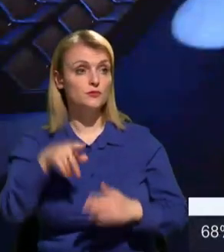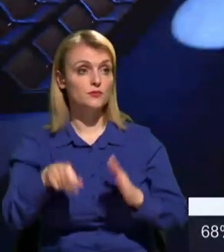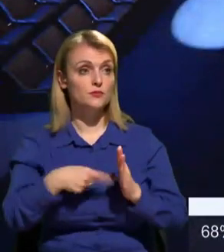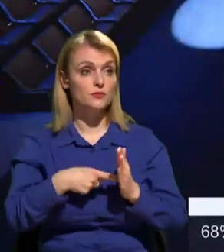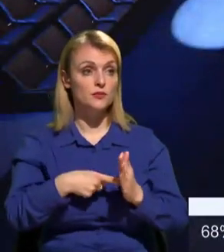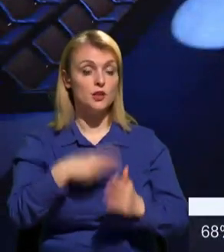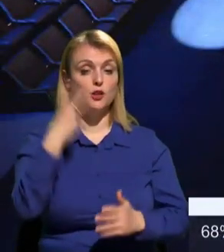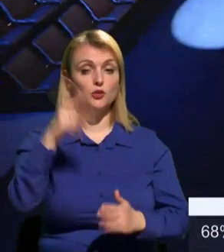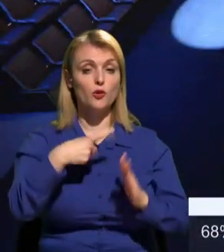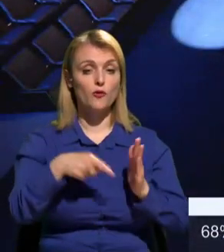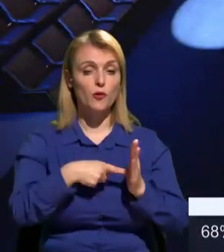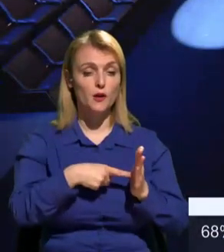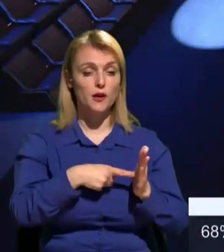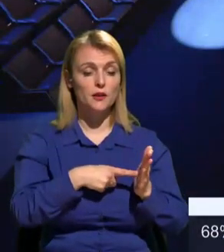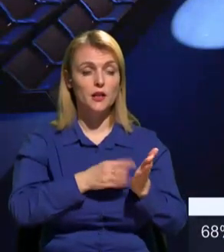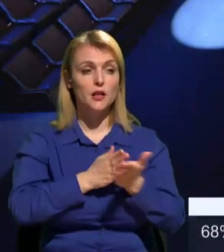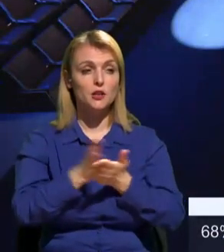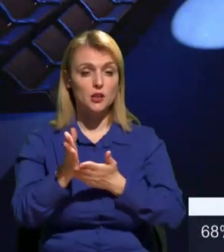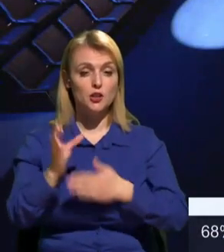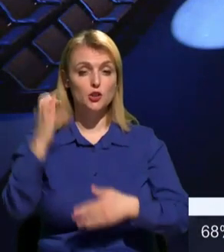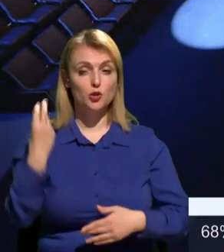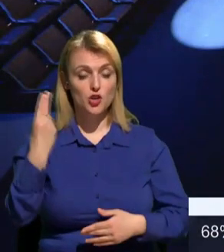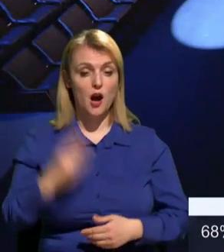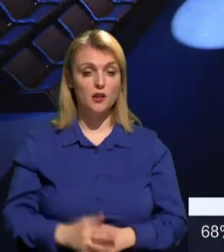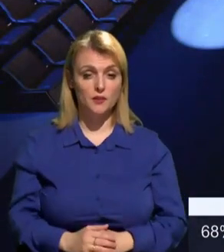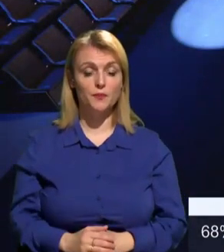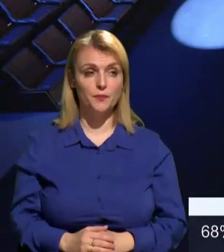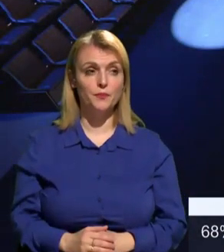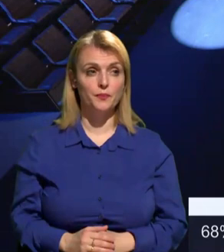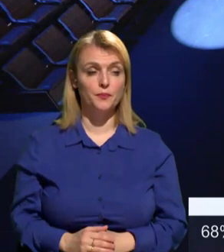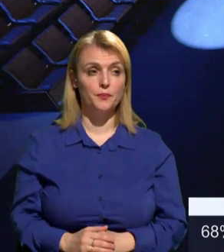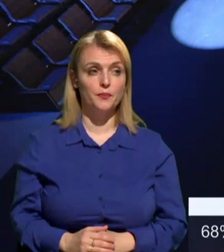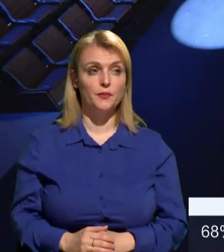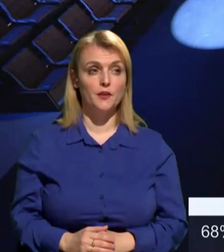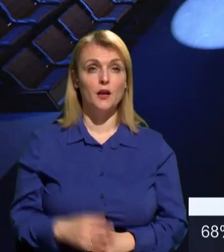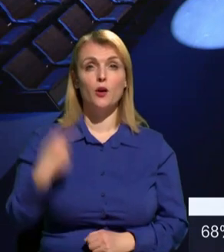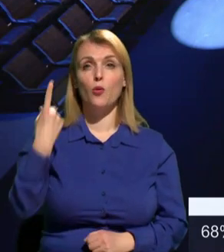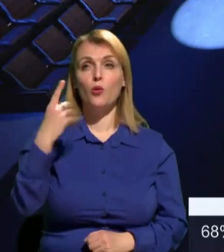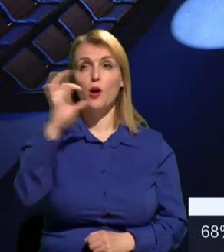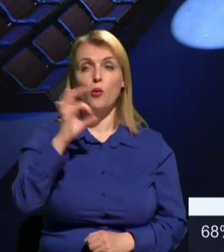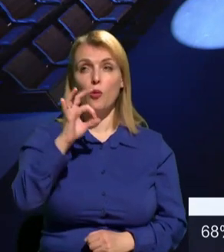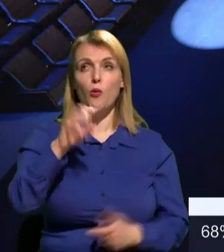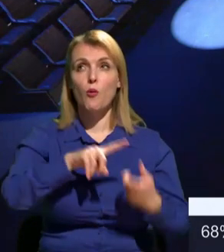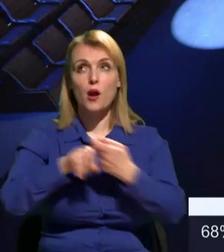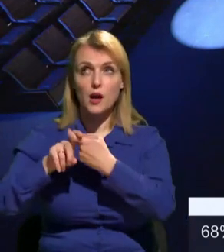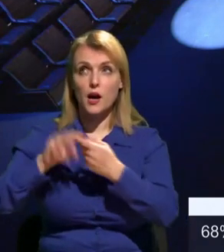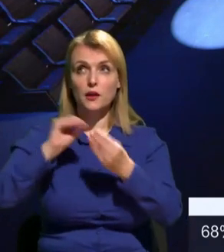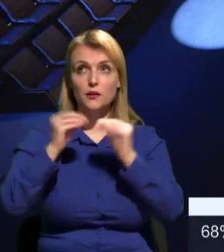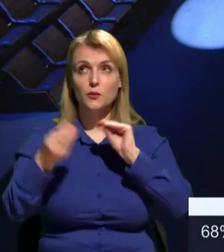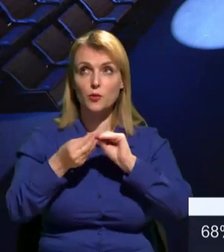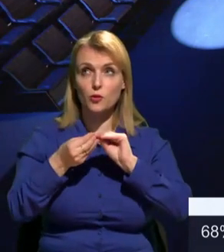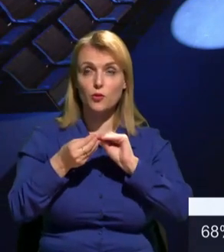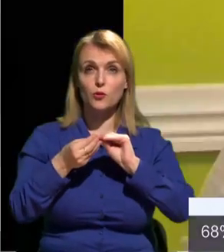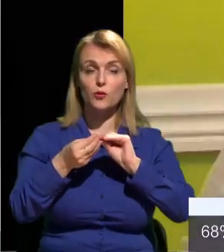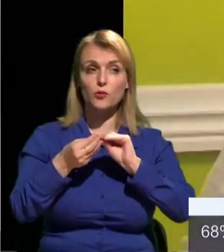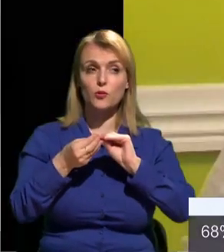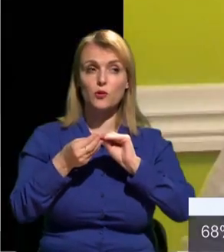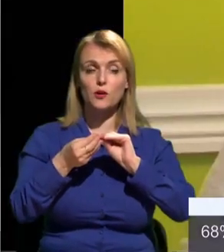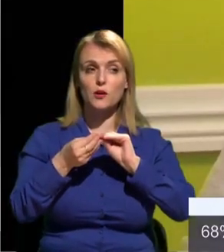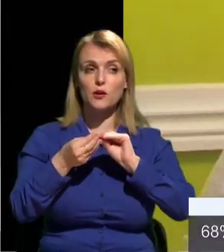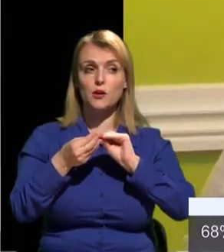Două întrebări de ordin social au fost. Da, de ordin social. Da. Una despre legată de problema tinerilor și a doua legată